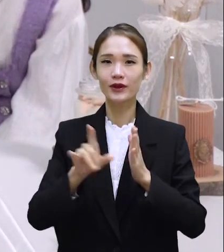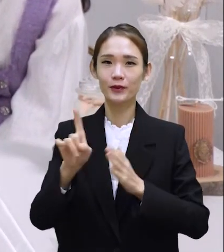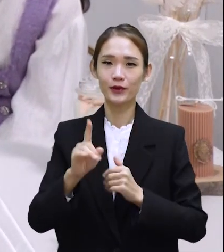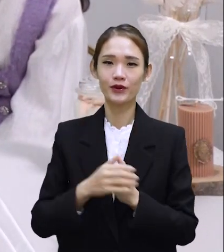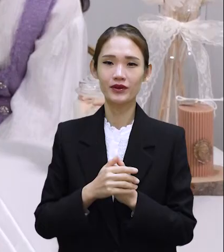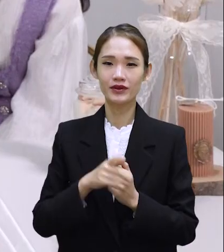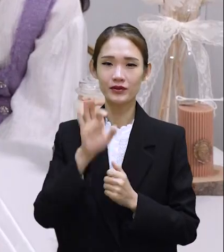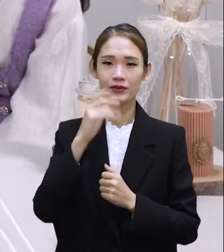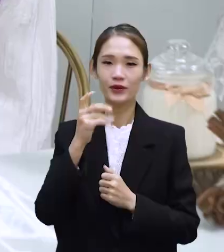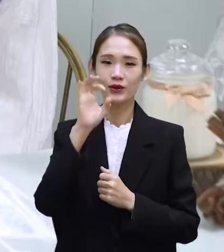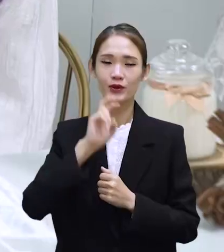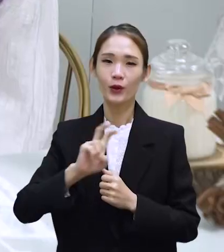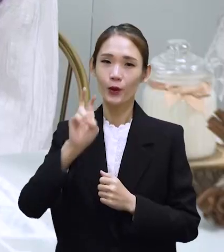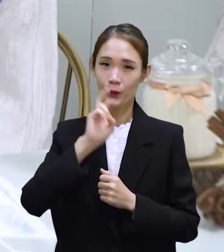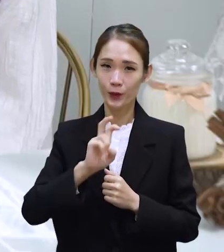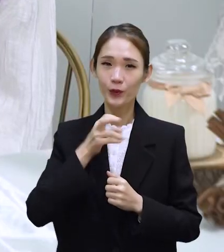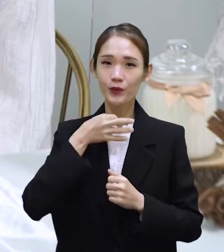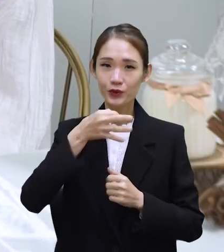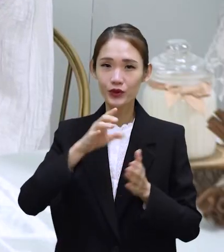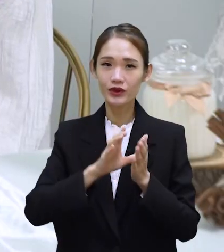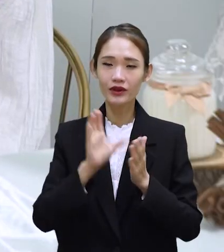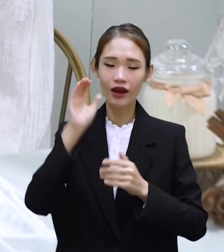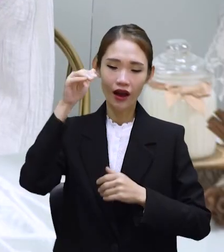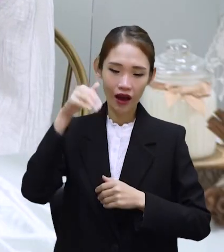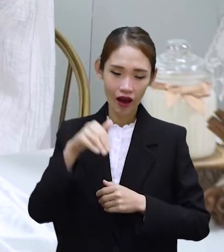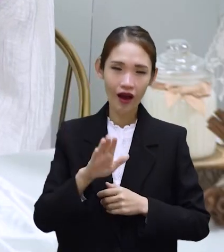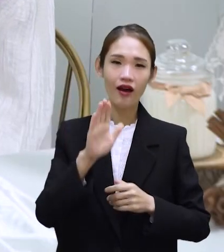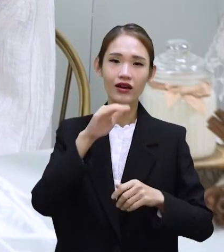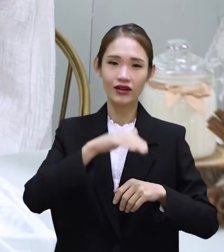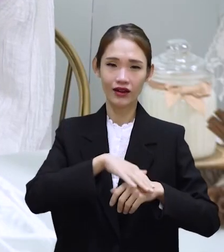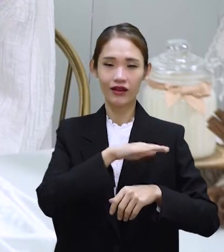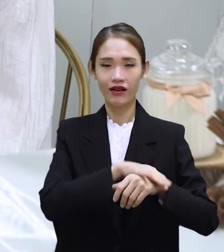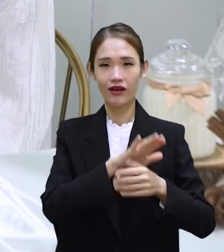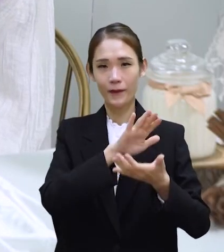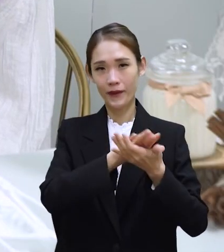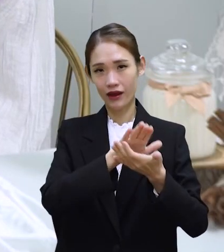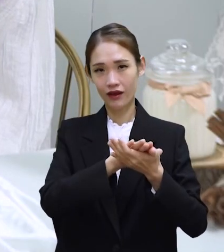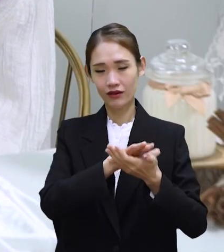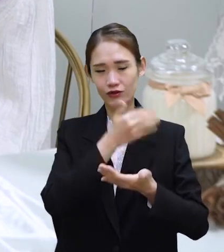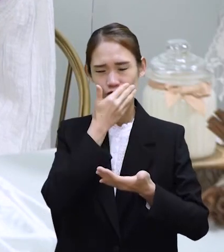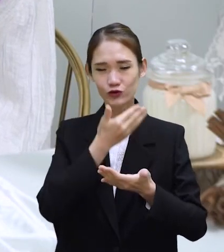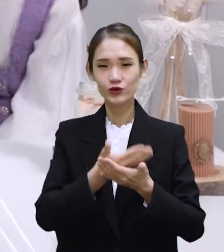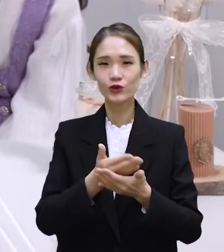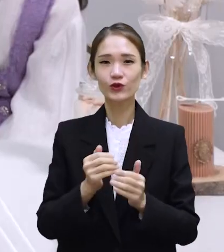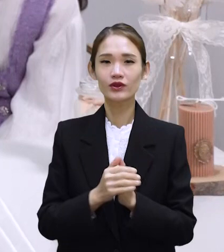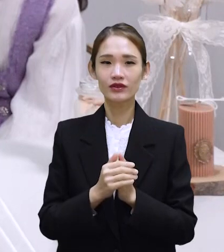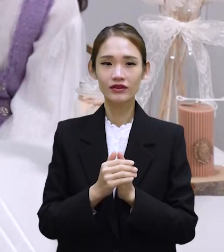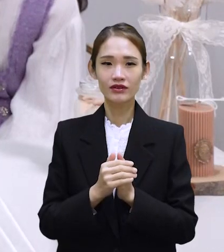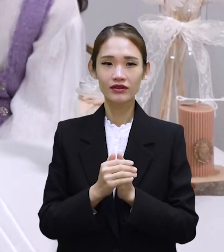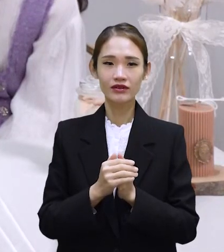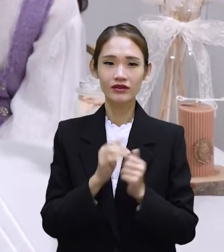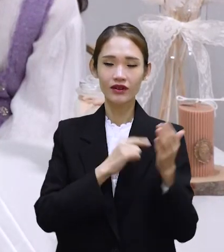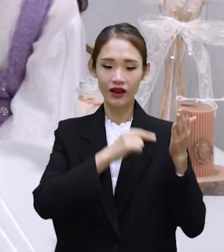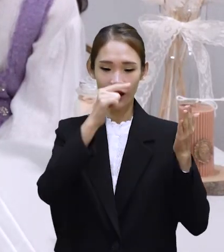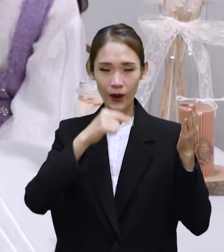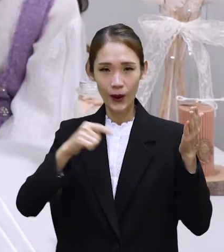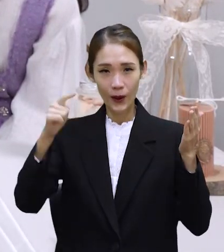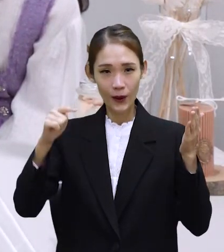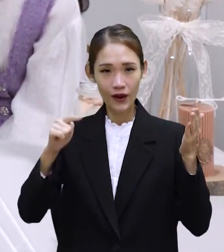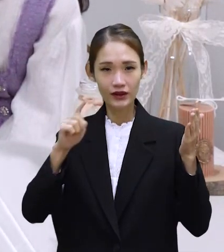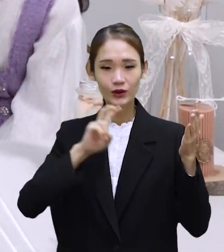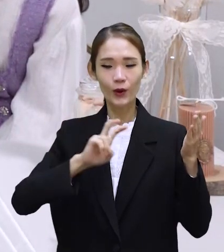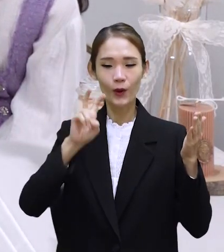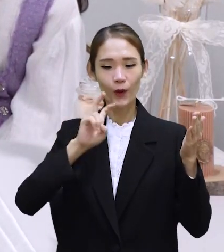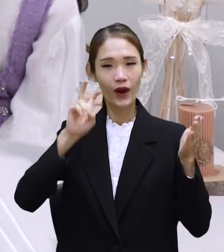요런게 뭐가 있을까요 미녀 를 부를 때 거 께 와 시간 색 아주 중요해요 아 꺾인 꽂기